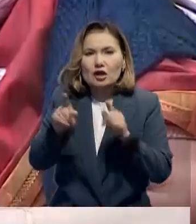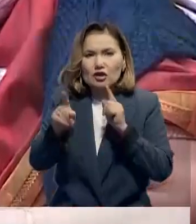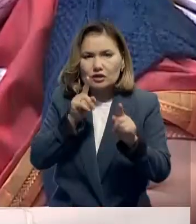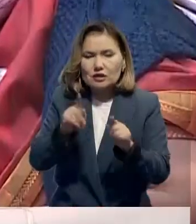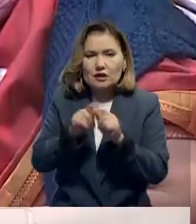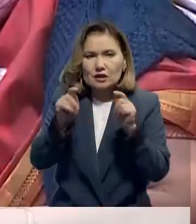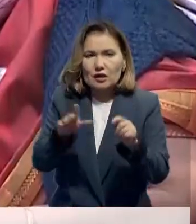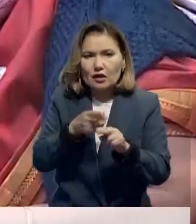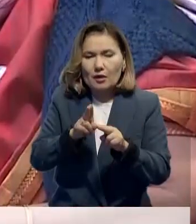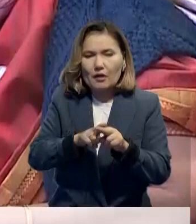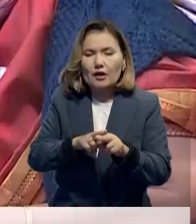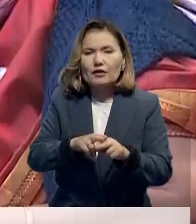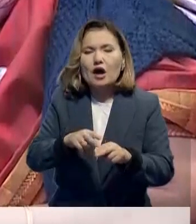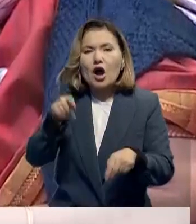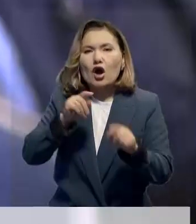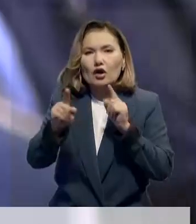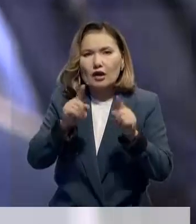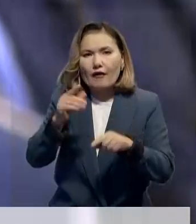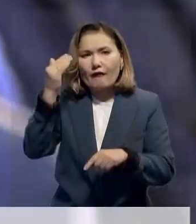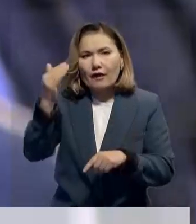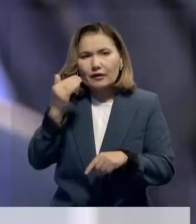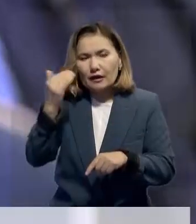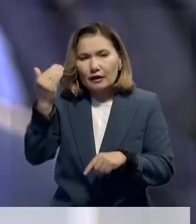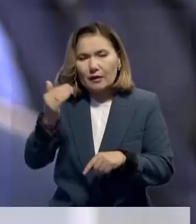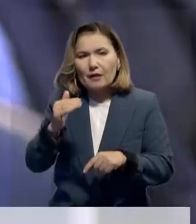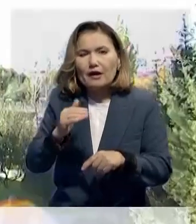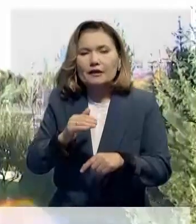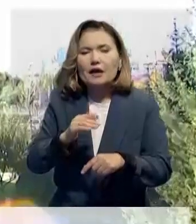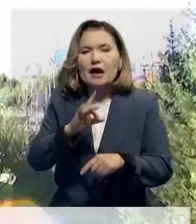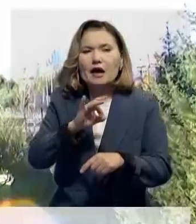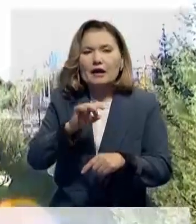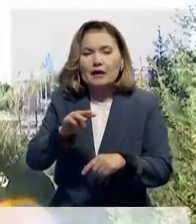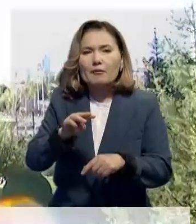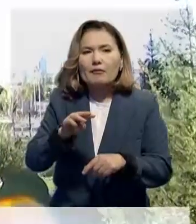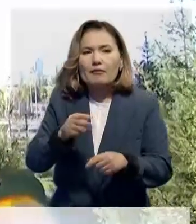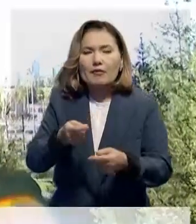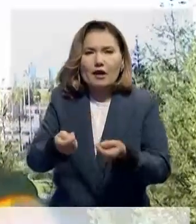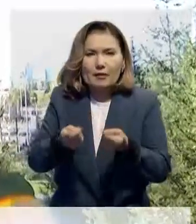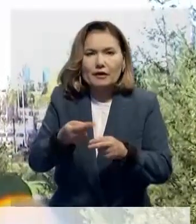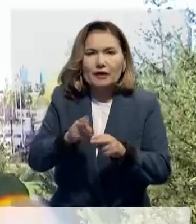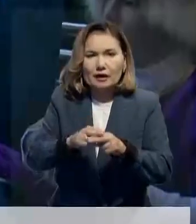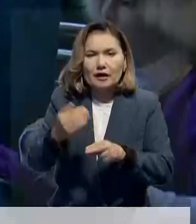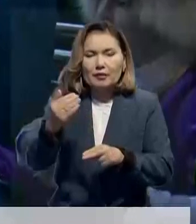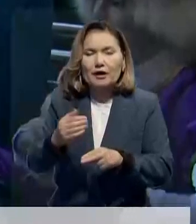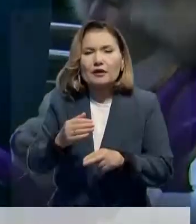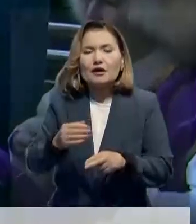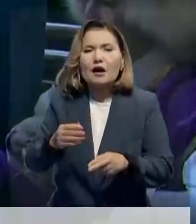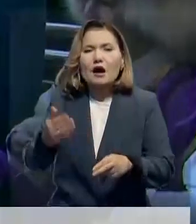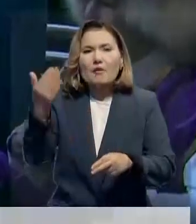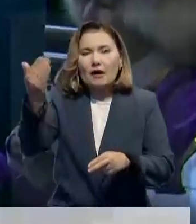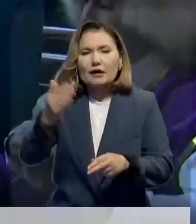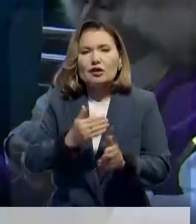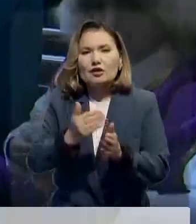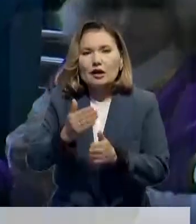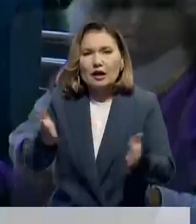өтті. Құрылтайға Ватикан мен католик шіркеуінің басшысы Рим папасы Франциск Әл-Азхар Шейхи, жоғары мәртебелі